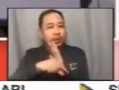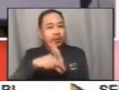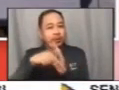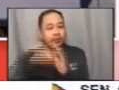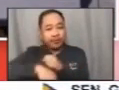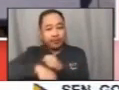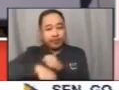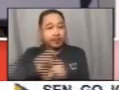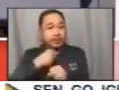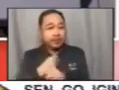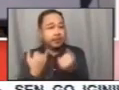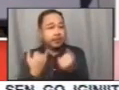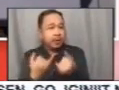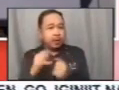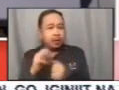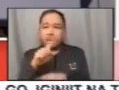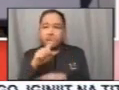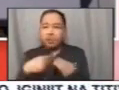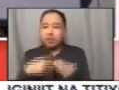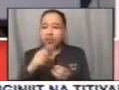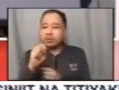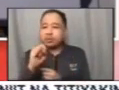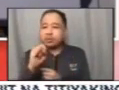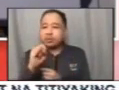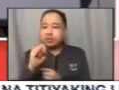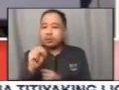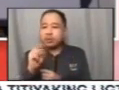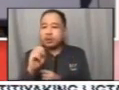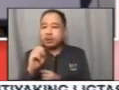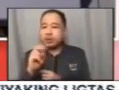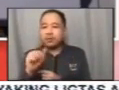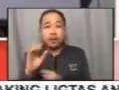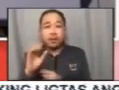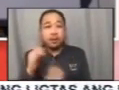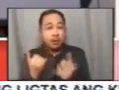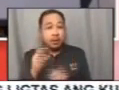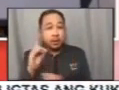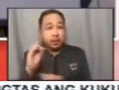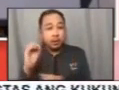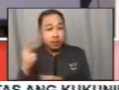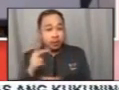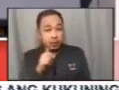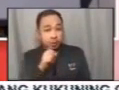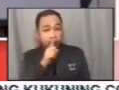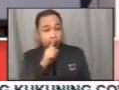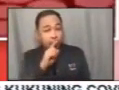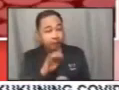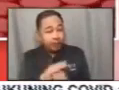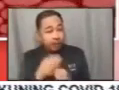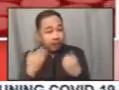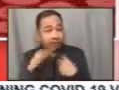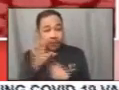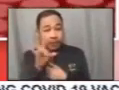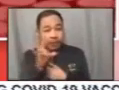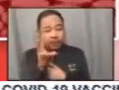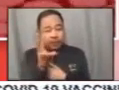to procure or to get some Sinovac vaccines